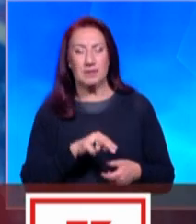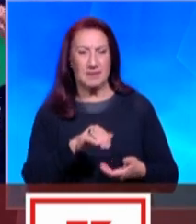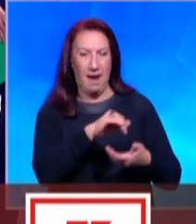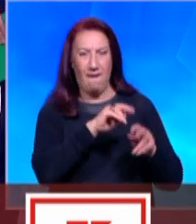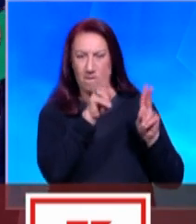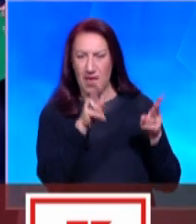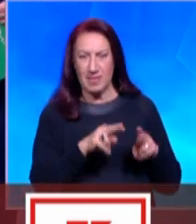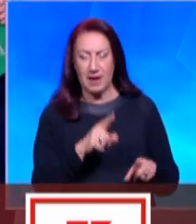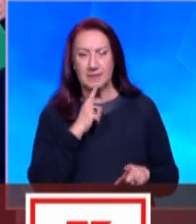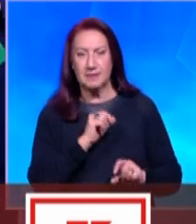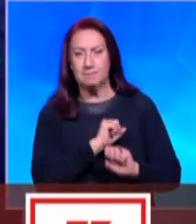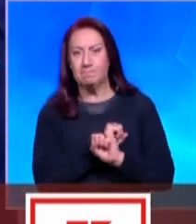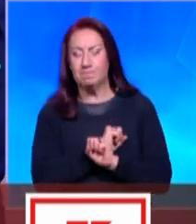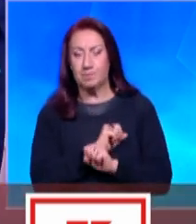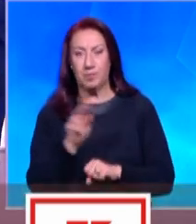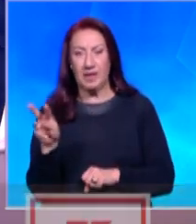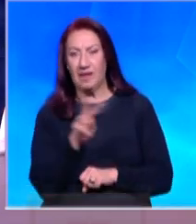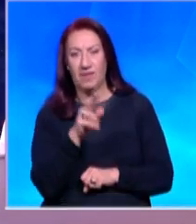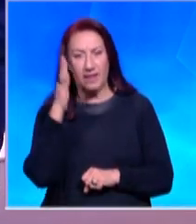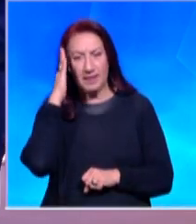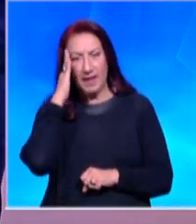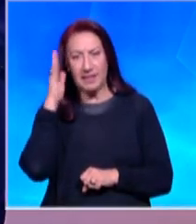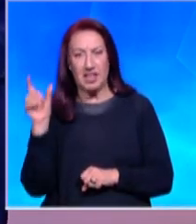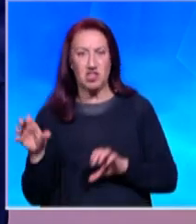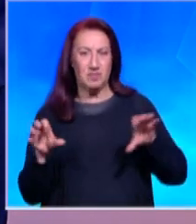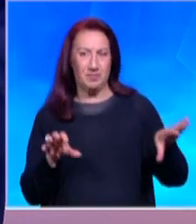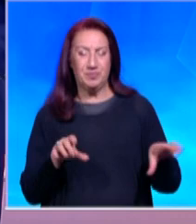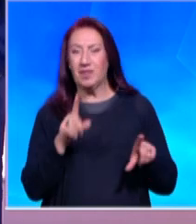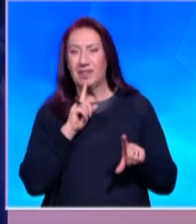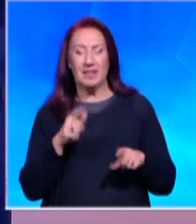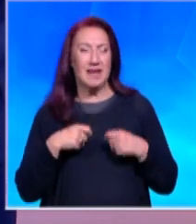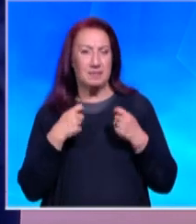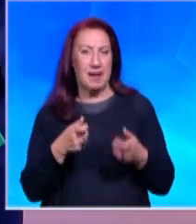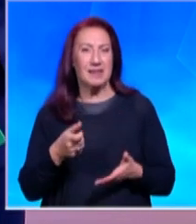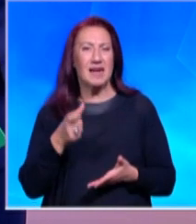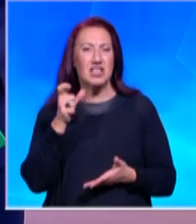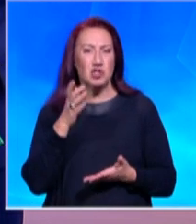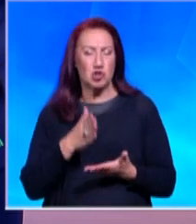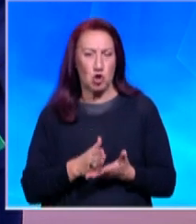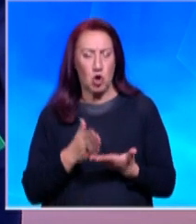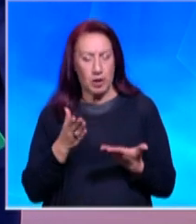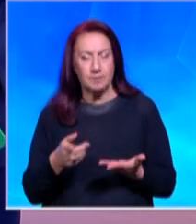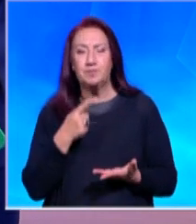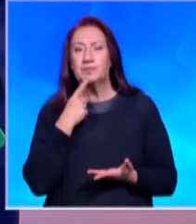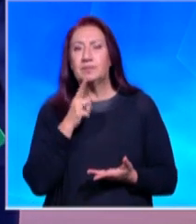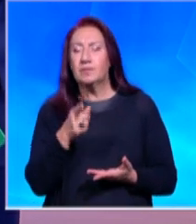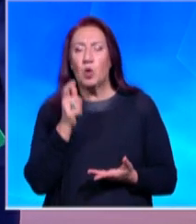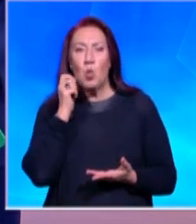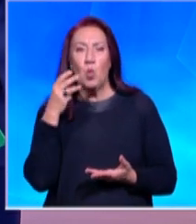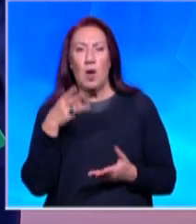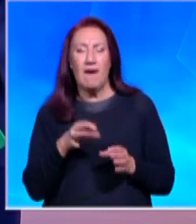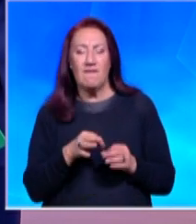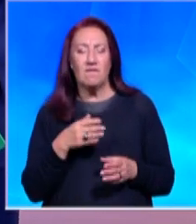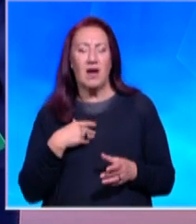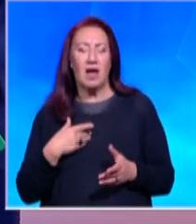ноември. Двете страни не са изпратили в срок становищата си до спортния арбитражен съд, научи BTV. Такова обаче има от УЕФА, която не е съгласна жалбата,